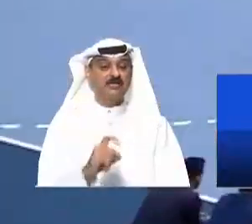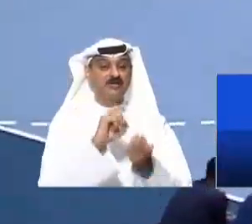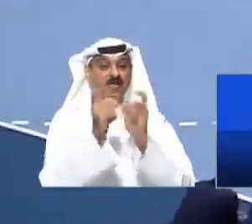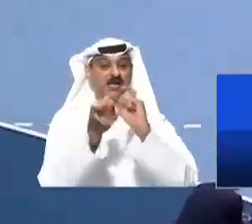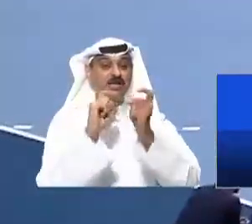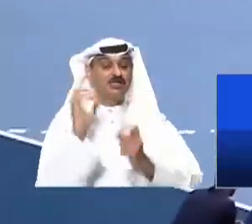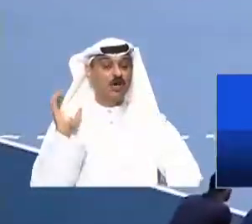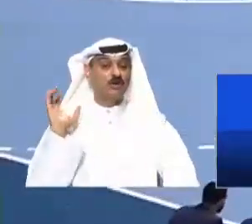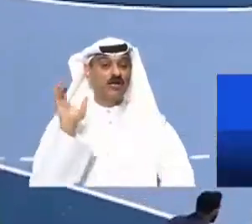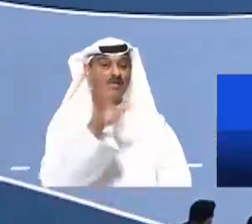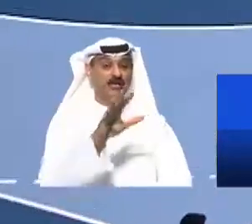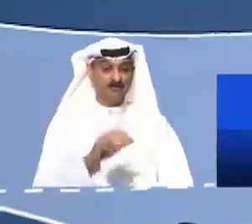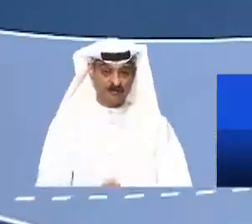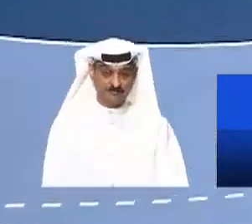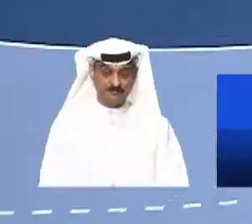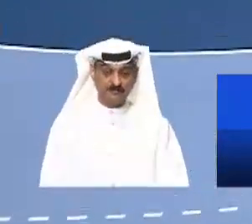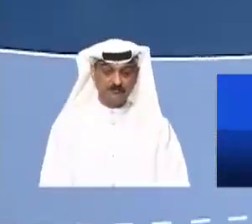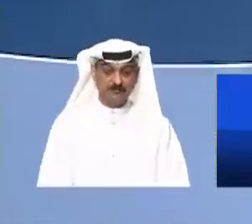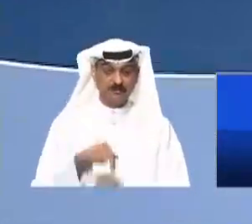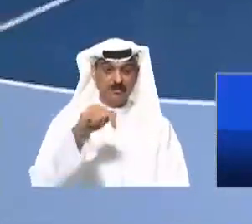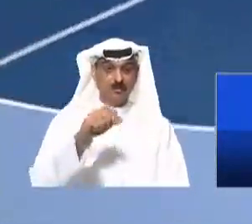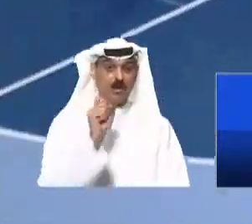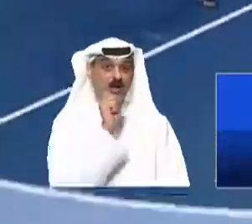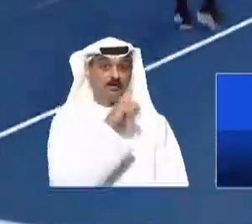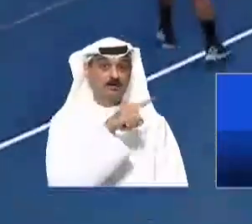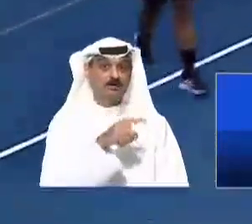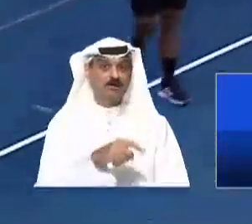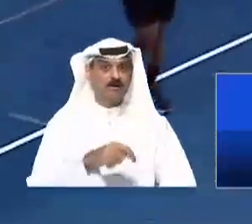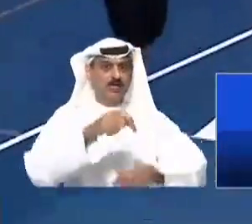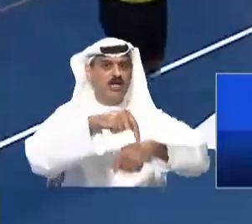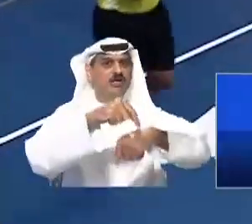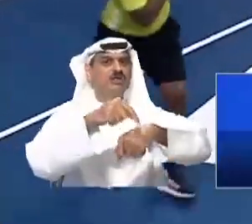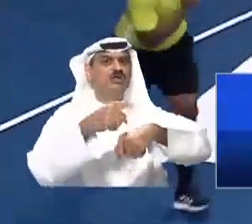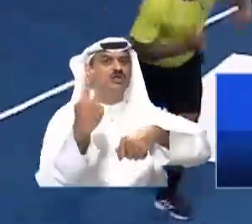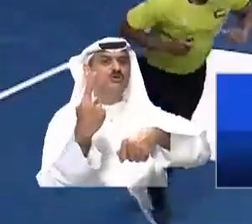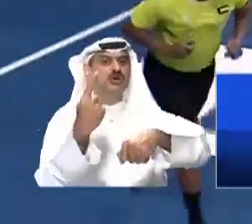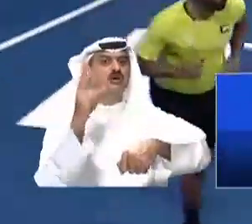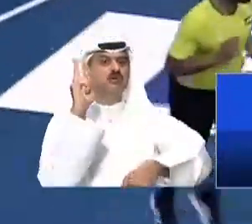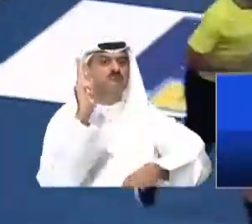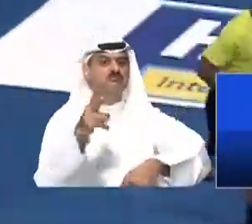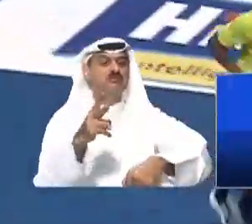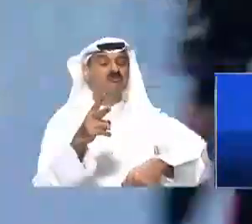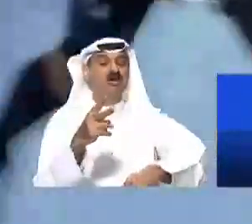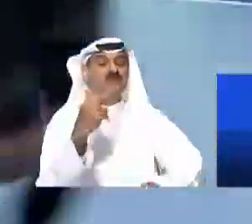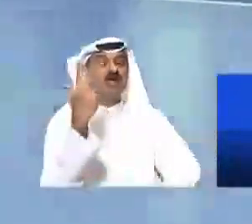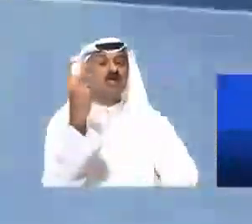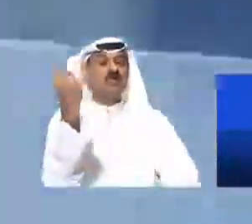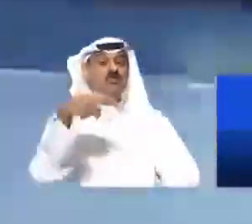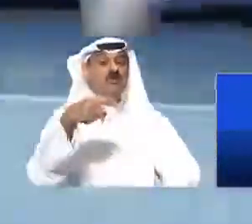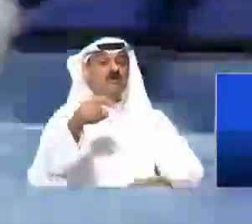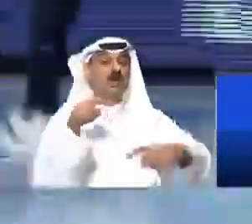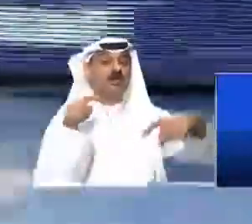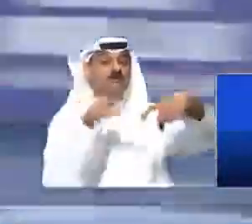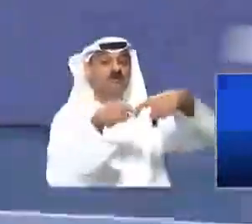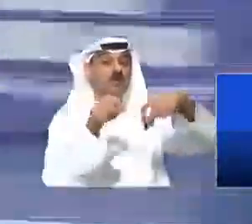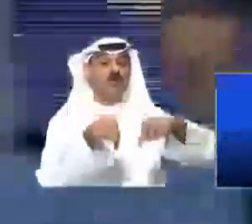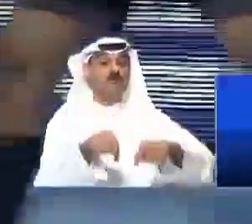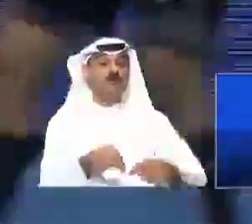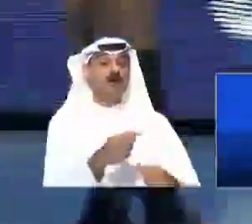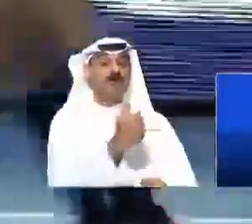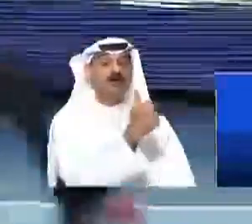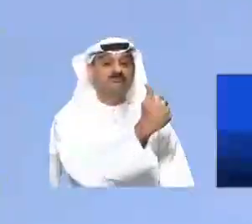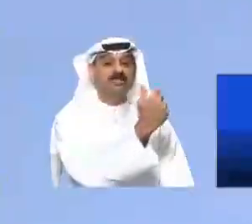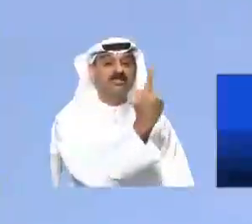الممتاز لكرة اليد. وكان السلمية قد أنهى الشوط الأول لصالحه ب 18 هدفا مقابل